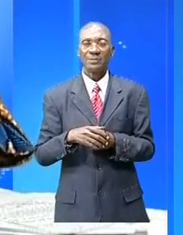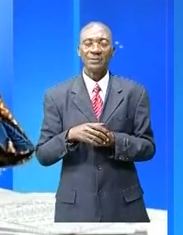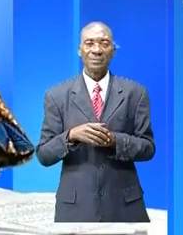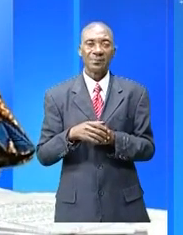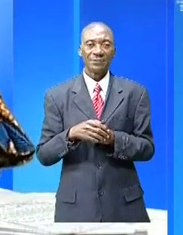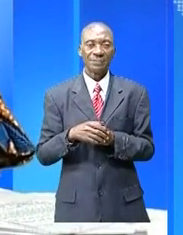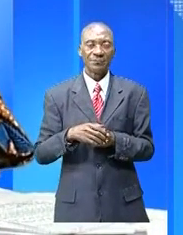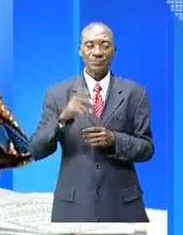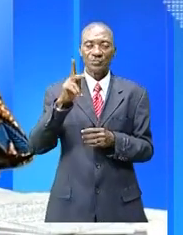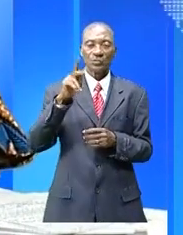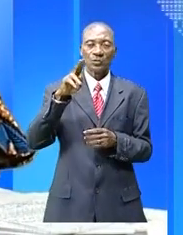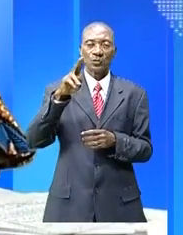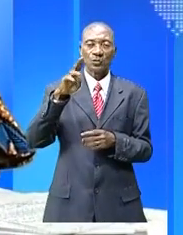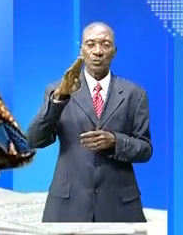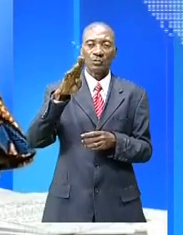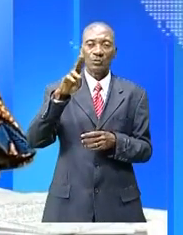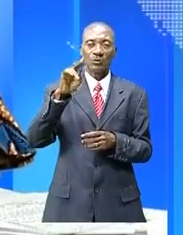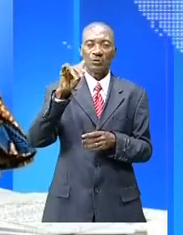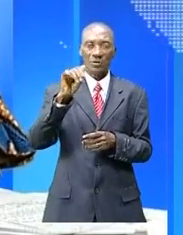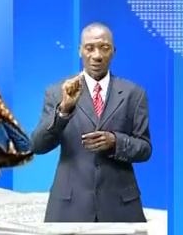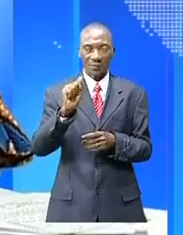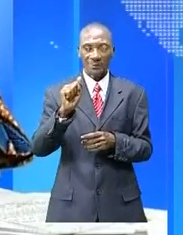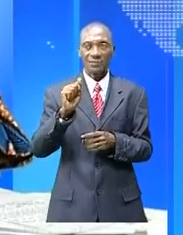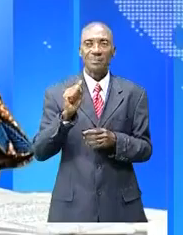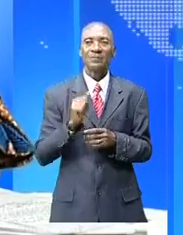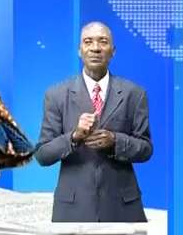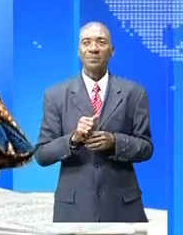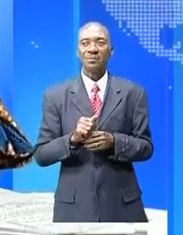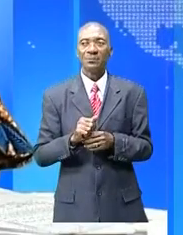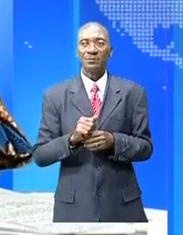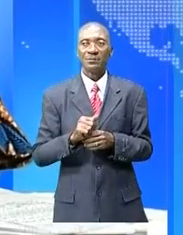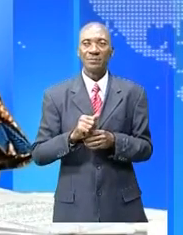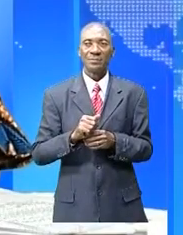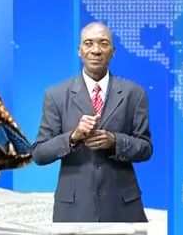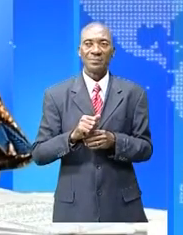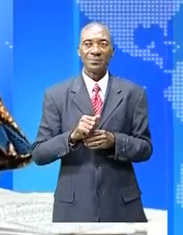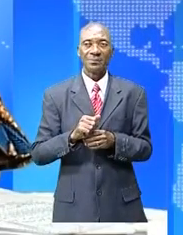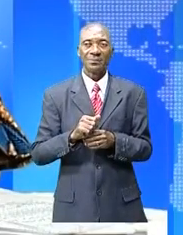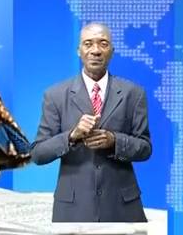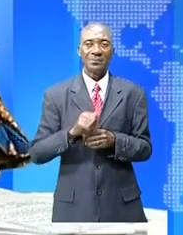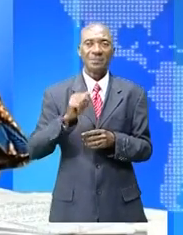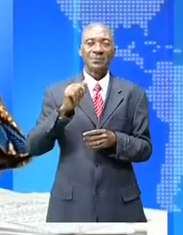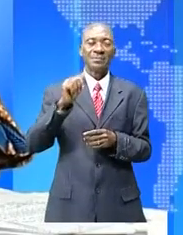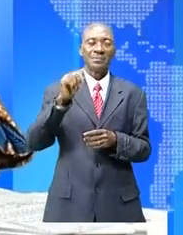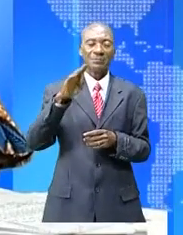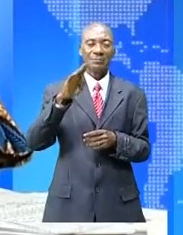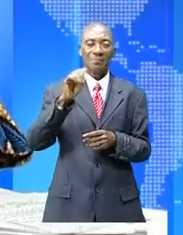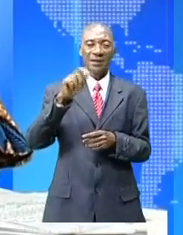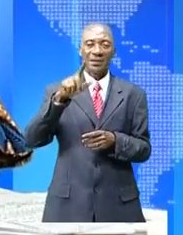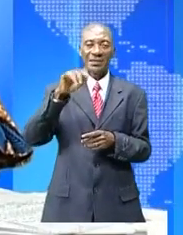12BDRR, Kubuya Kasereka Deblon, CGM, Kimbozingi Bali Trésor,